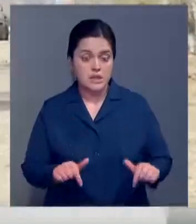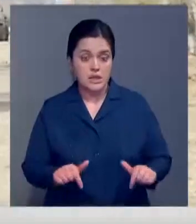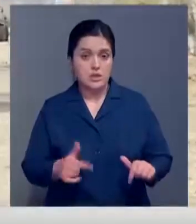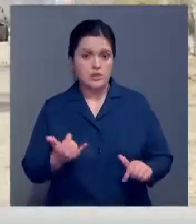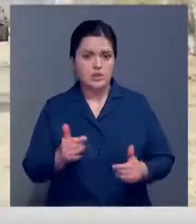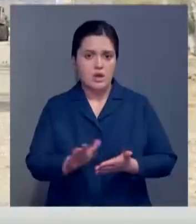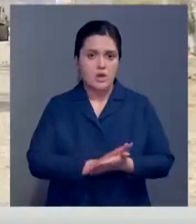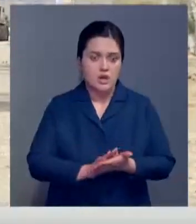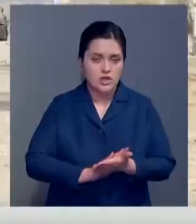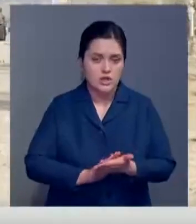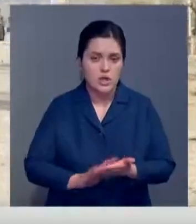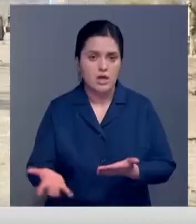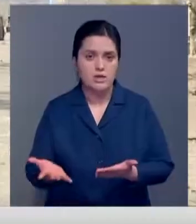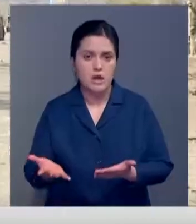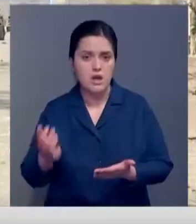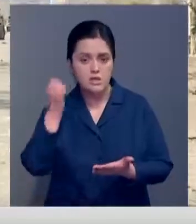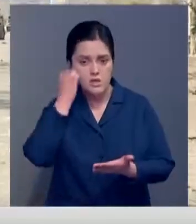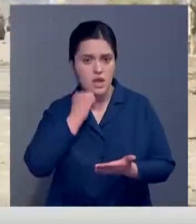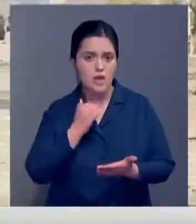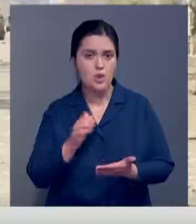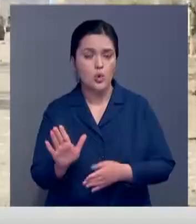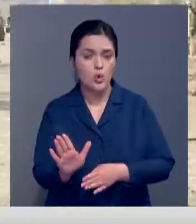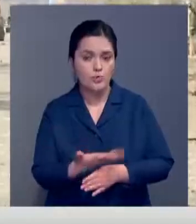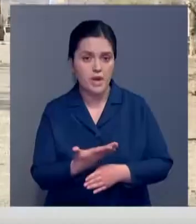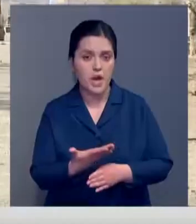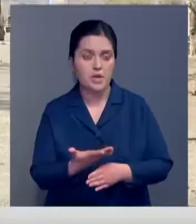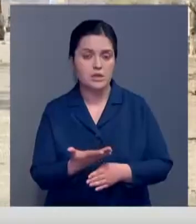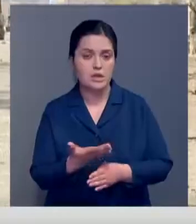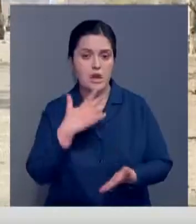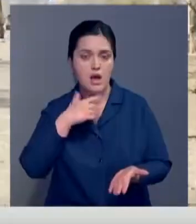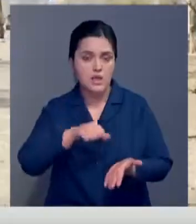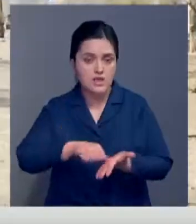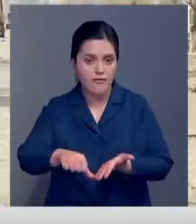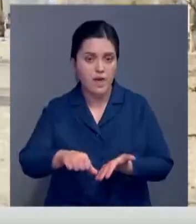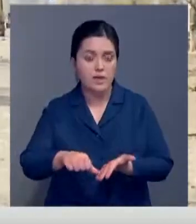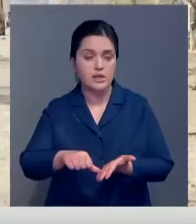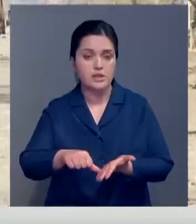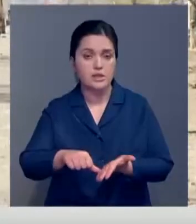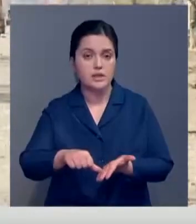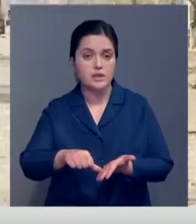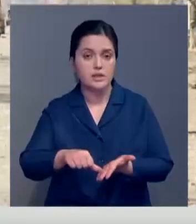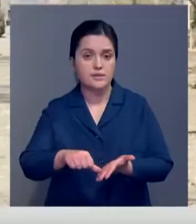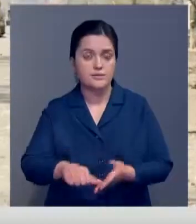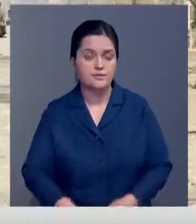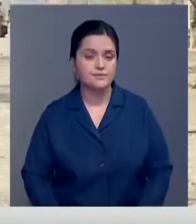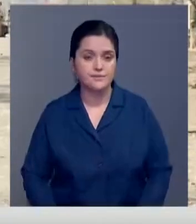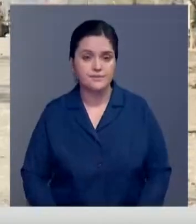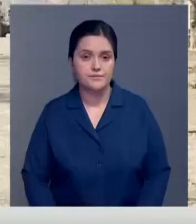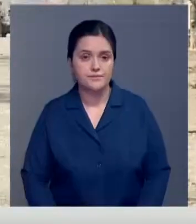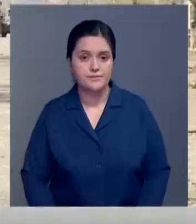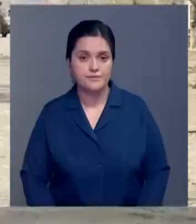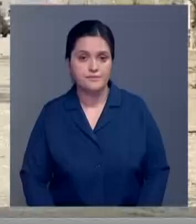работы. Срезаем старый асфальт, как вы видите, уже эти работы завершены. Дальше идет